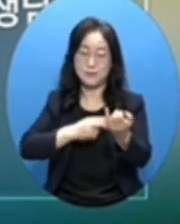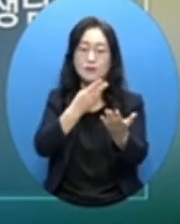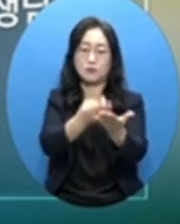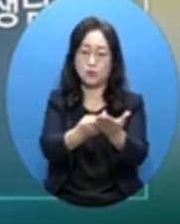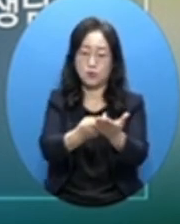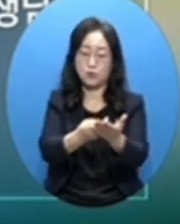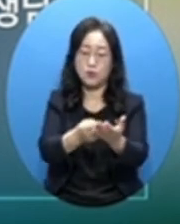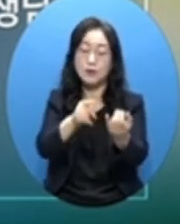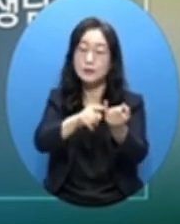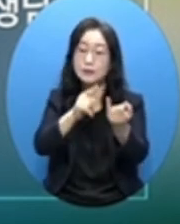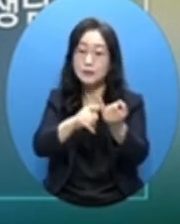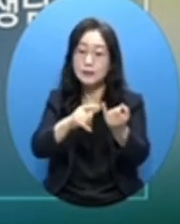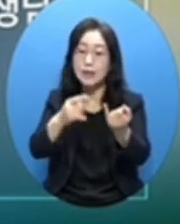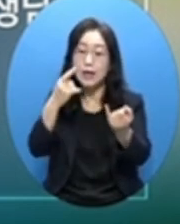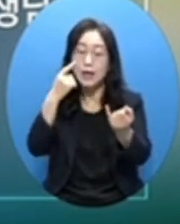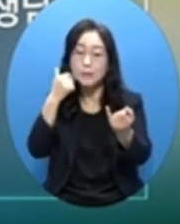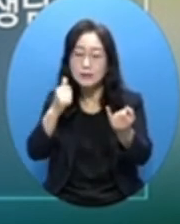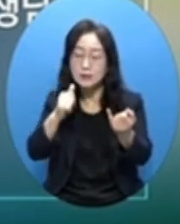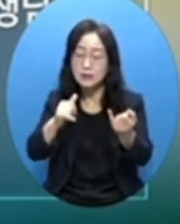알코올 중독자입니다.